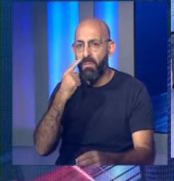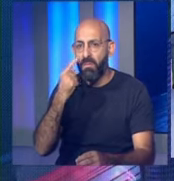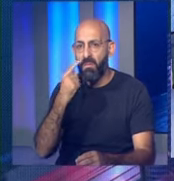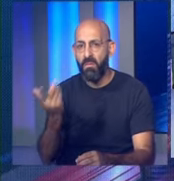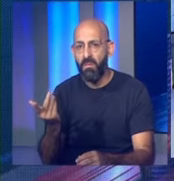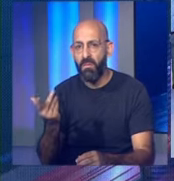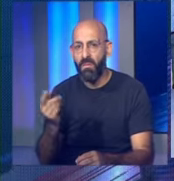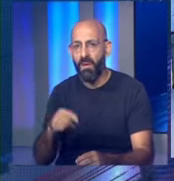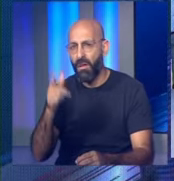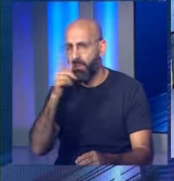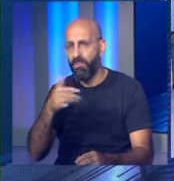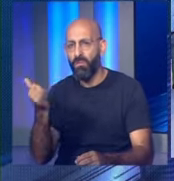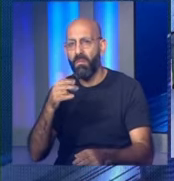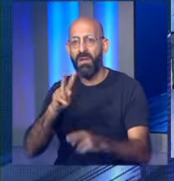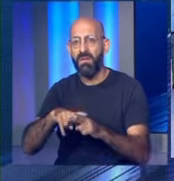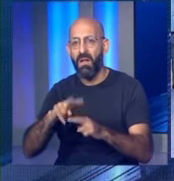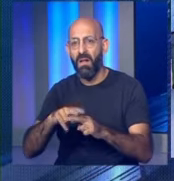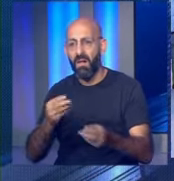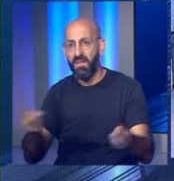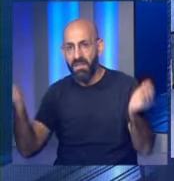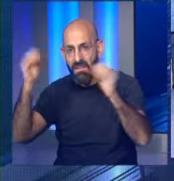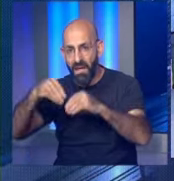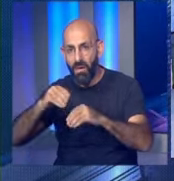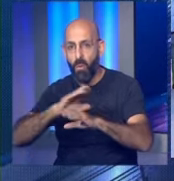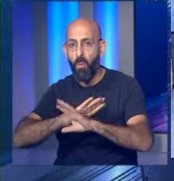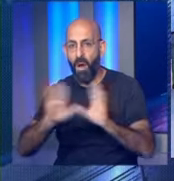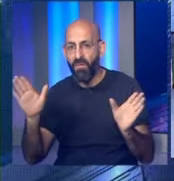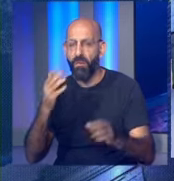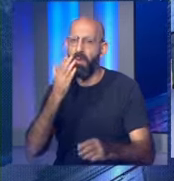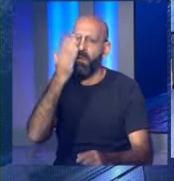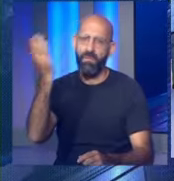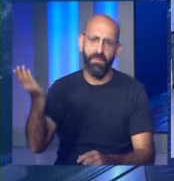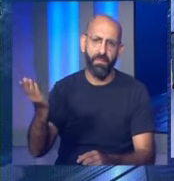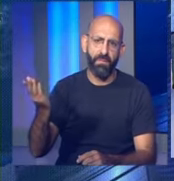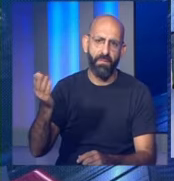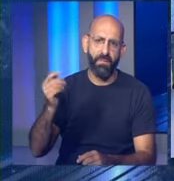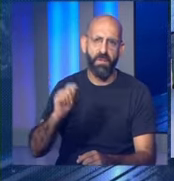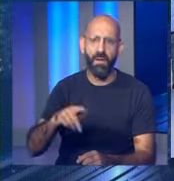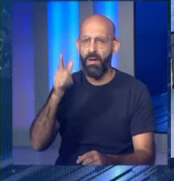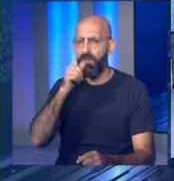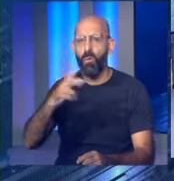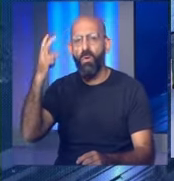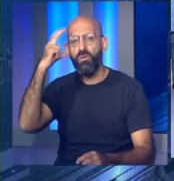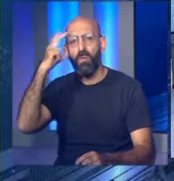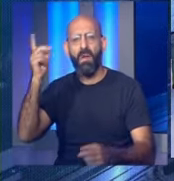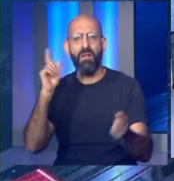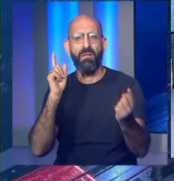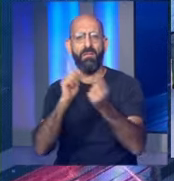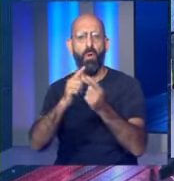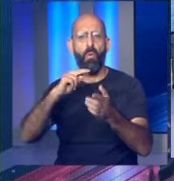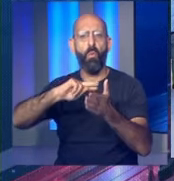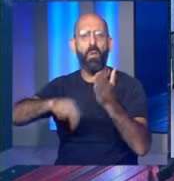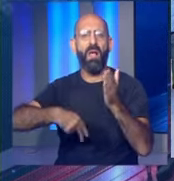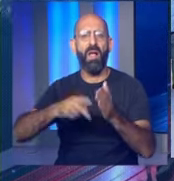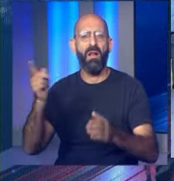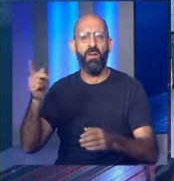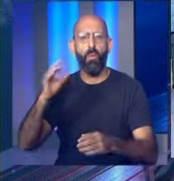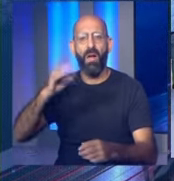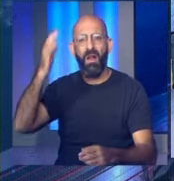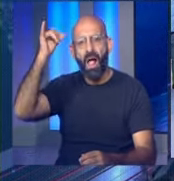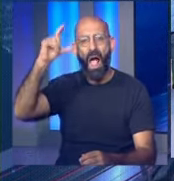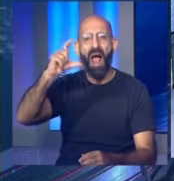أن الإسرائيلي يحاول خلال الفترة المتبقية حتى الانتخابات الرئاسية الأمريكية أن يصعد من عدوانه.